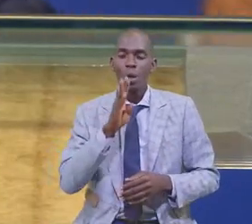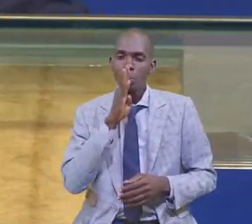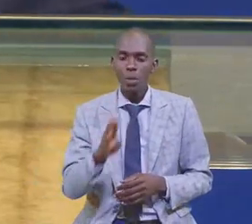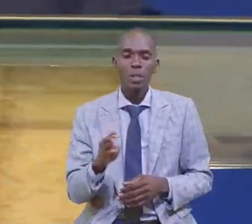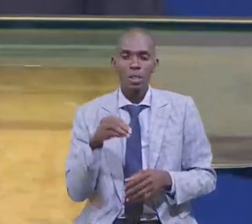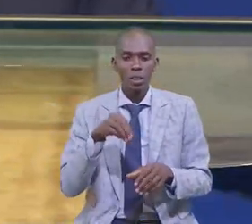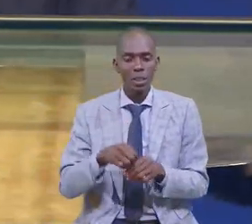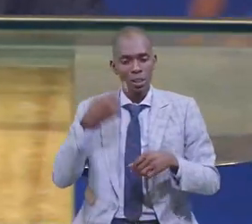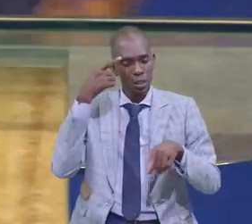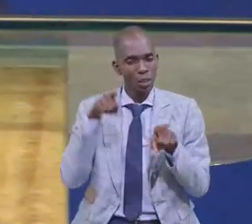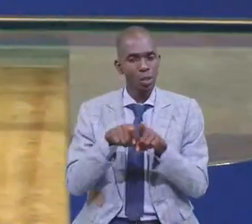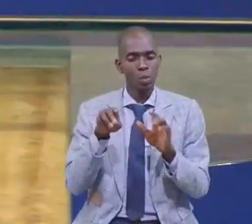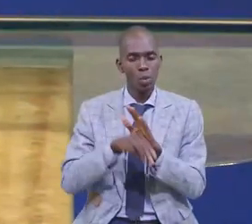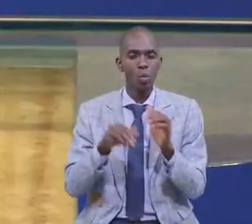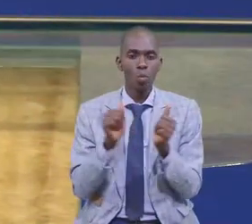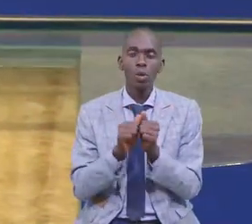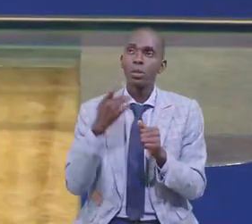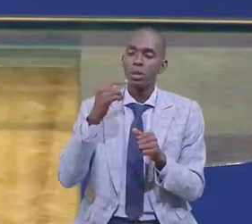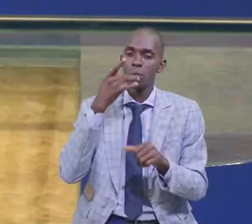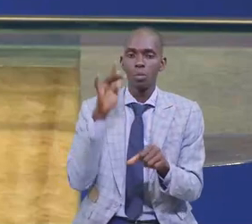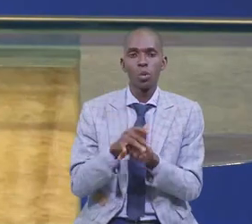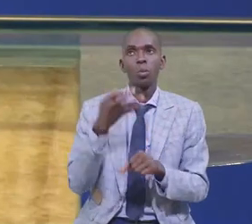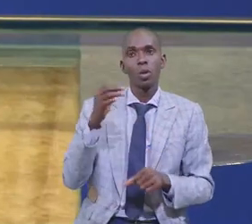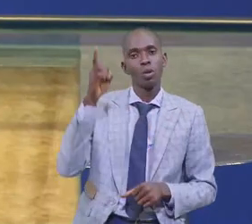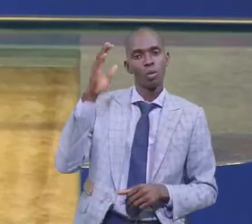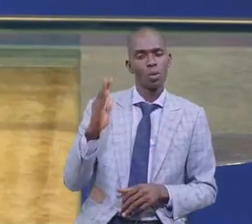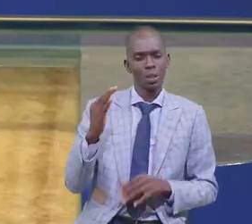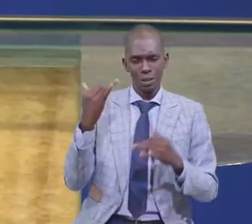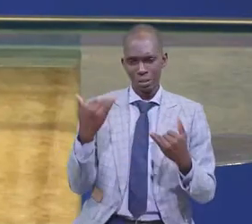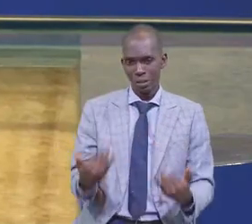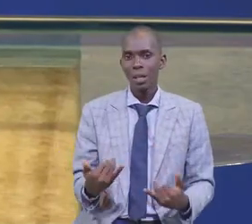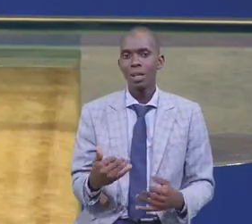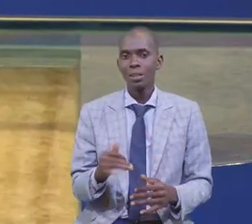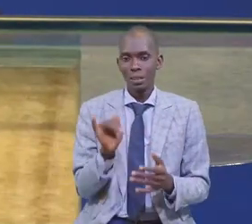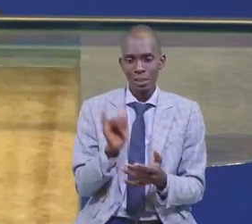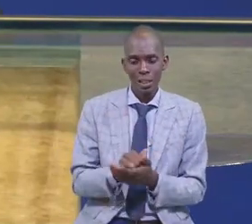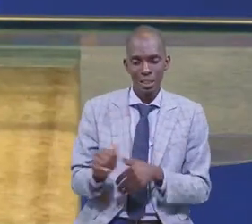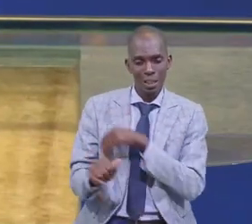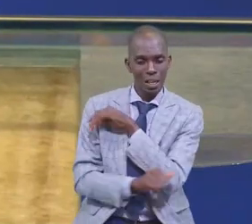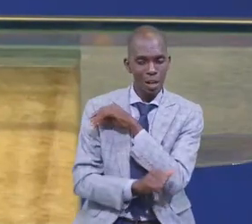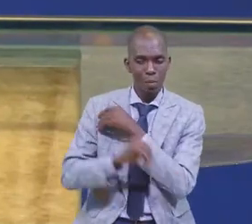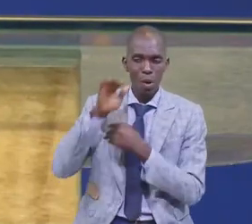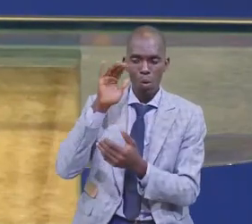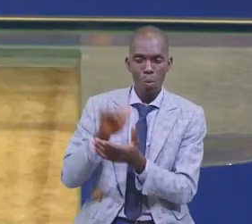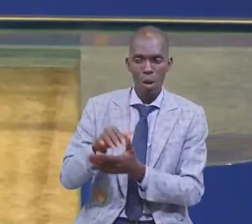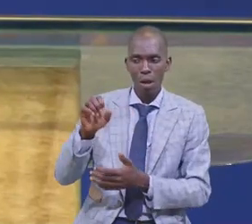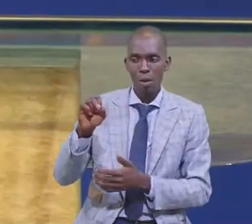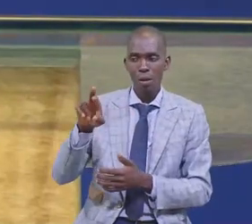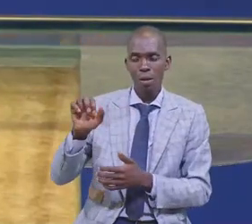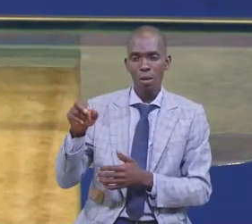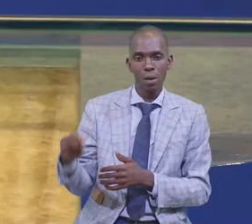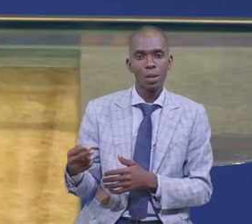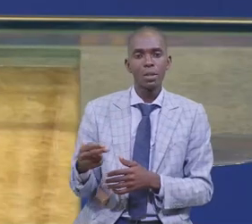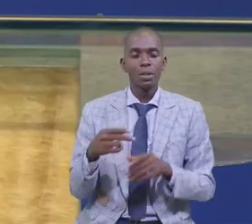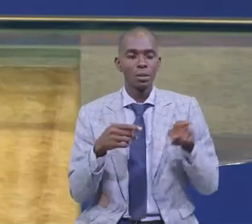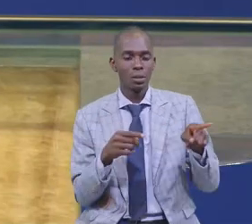l'accomplissement de la promesse et de l'alliance de Dieu. Maintenant, Abimélec a ravi Sarah et Dieu a dit, maintenant tu es un